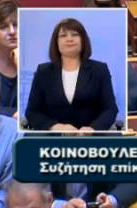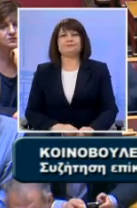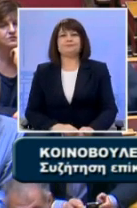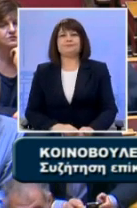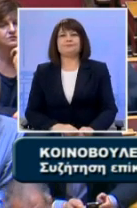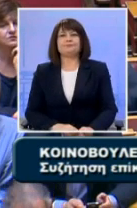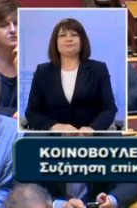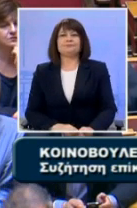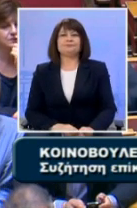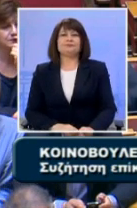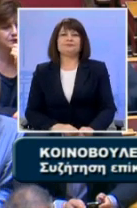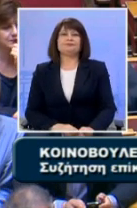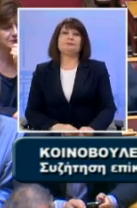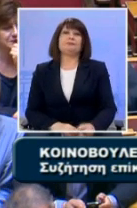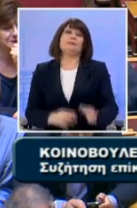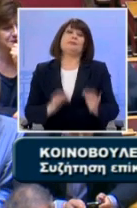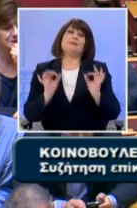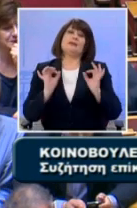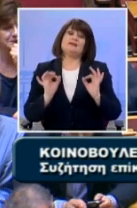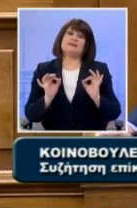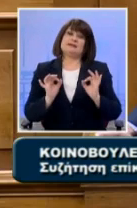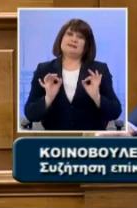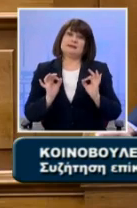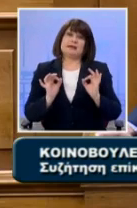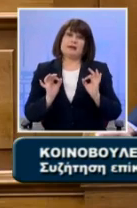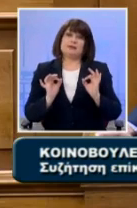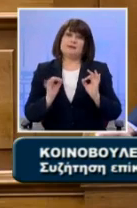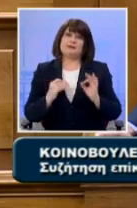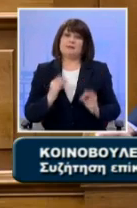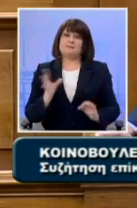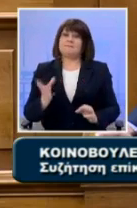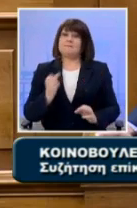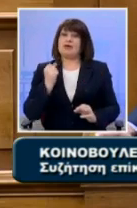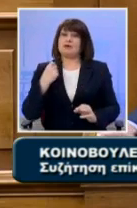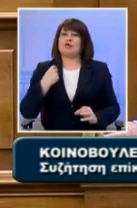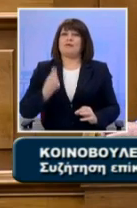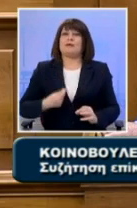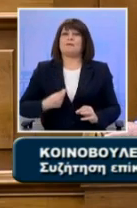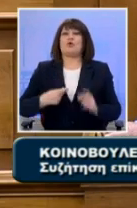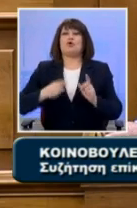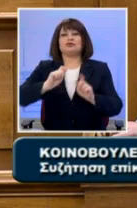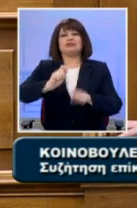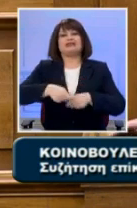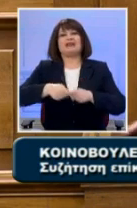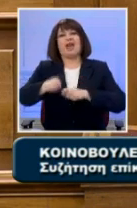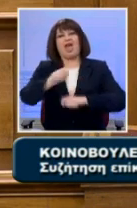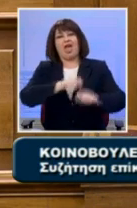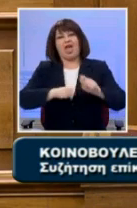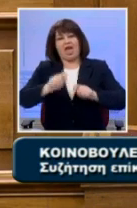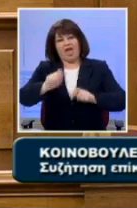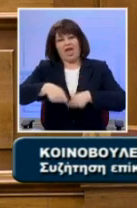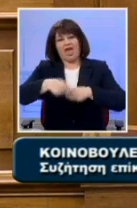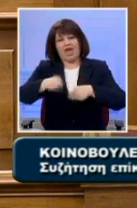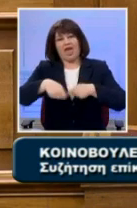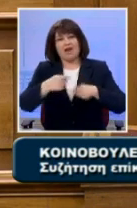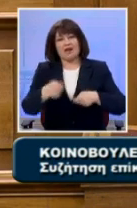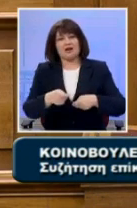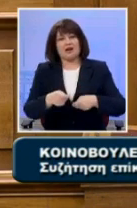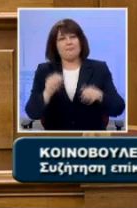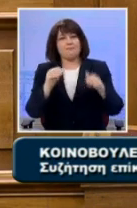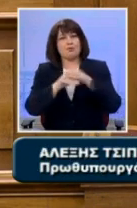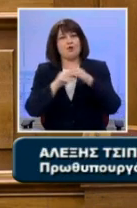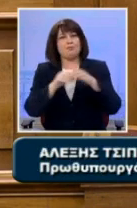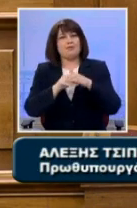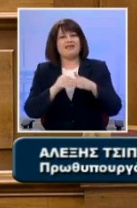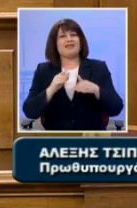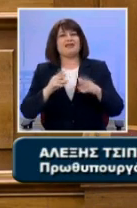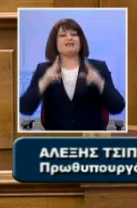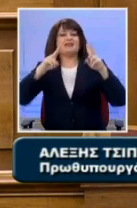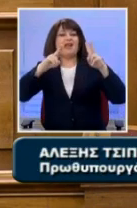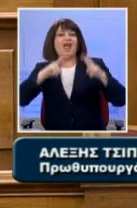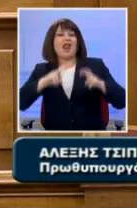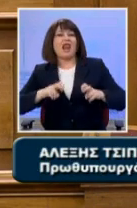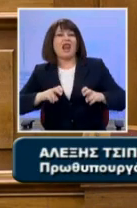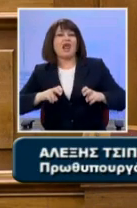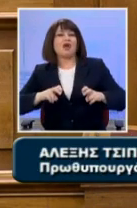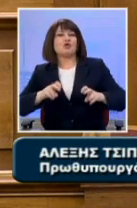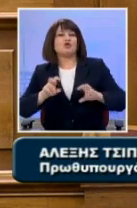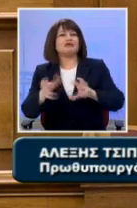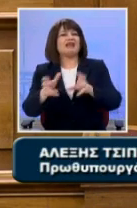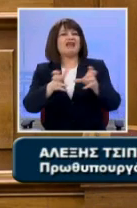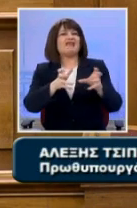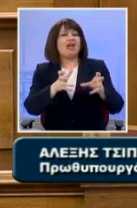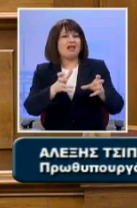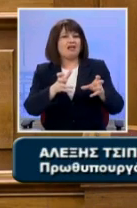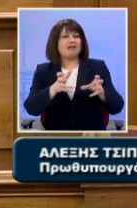Και αυτοί βεβαίως που παίρνουν αυτά τα δημόσια έργα και τις προμήθειες να μπορούν να ελέγχουν ακόμα περισσότερο τα